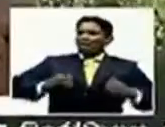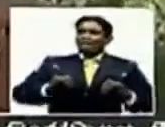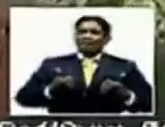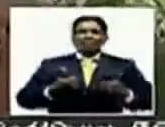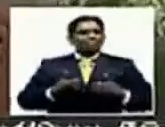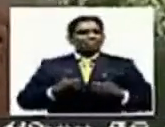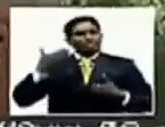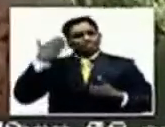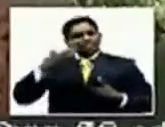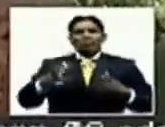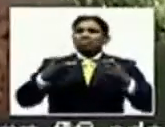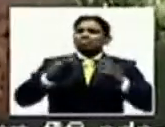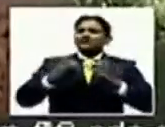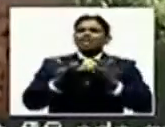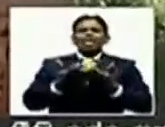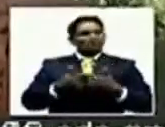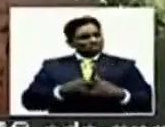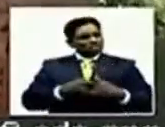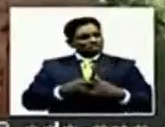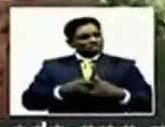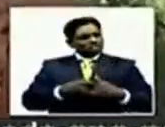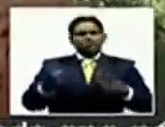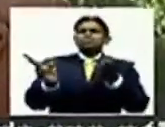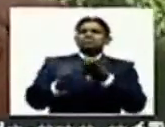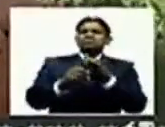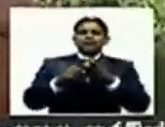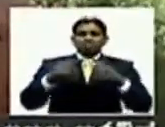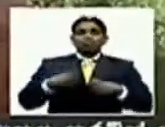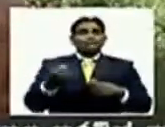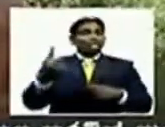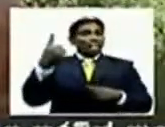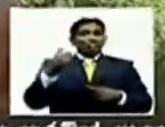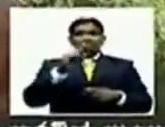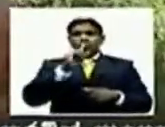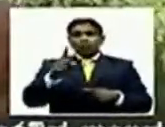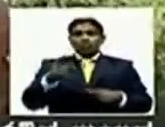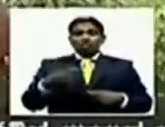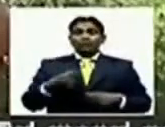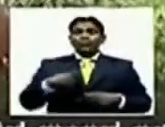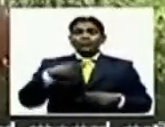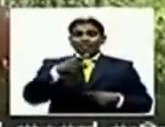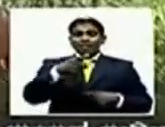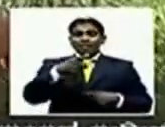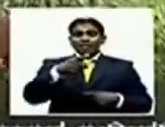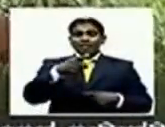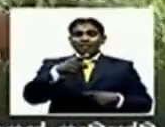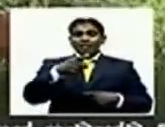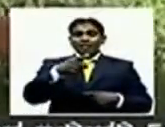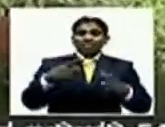එක. අපි පළවෙනි ඉල්ලීම ඉල්ලන්නේ යෝජිත වනජීවී කලාපය